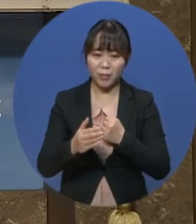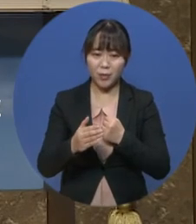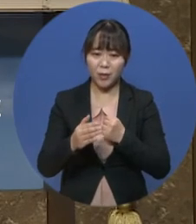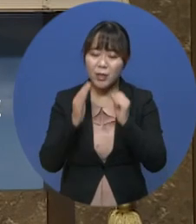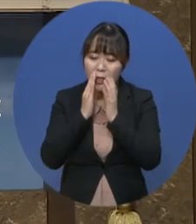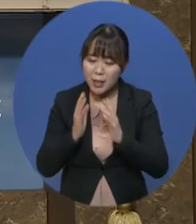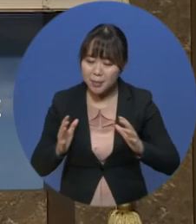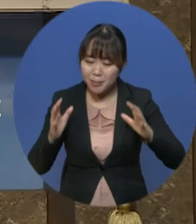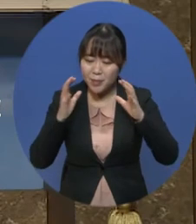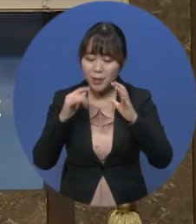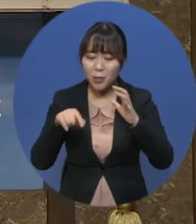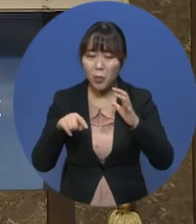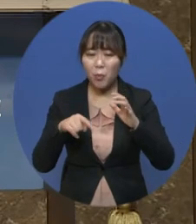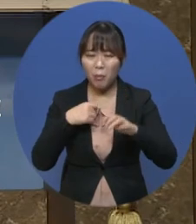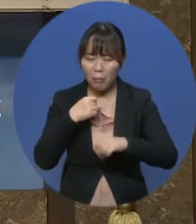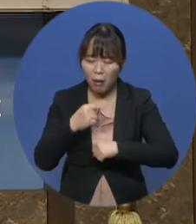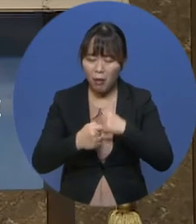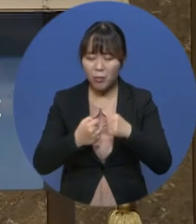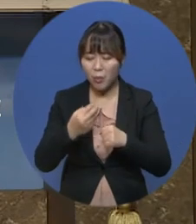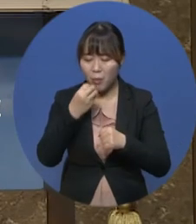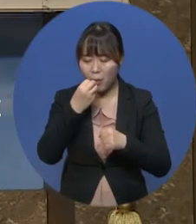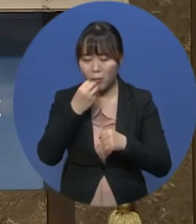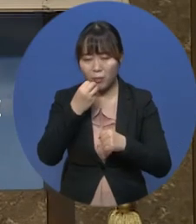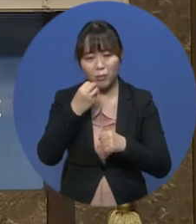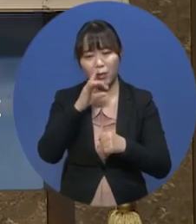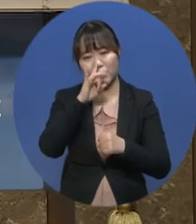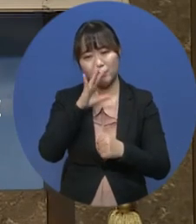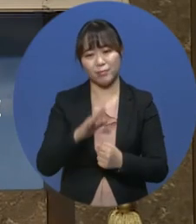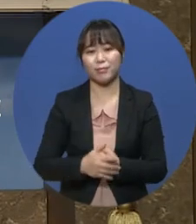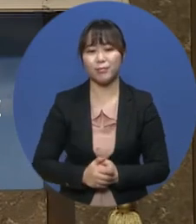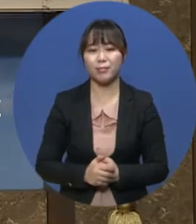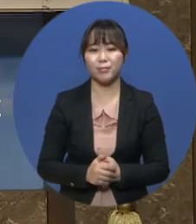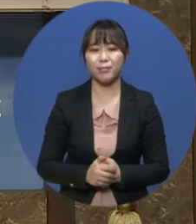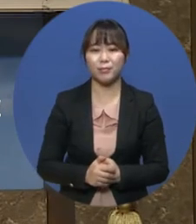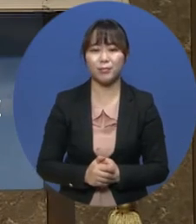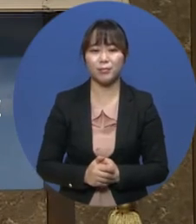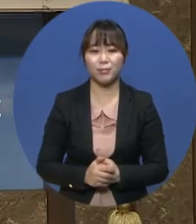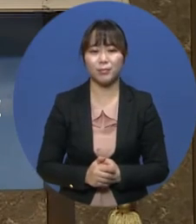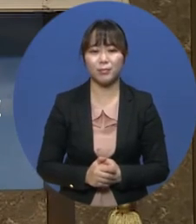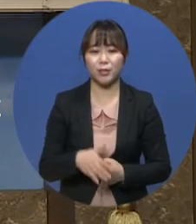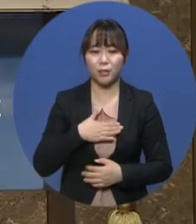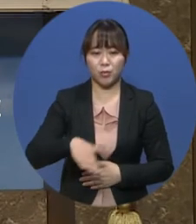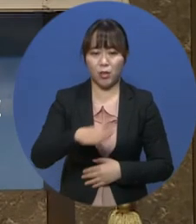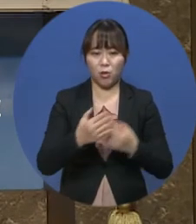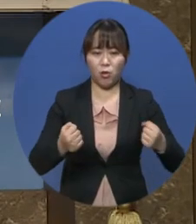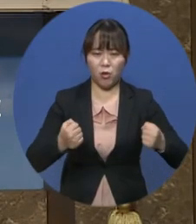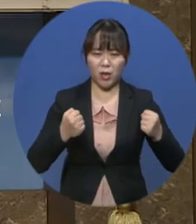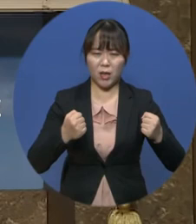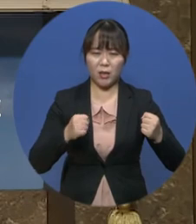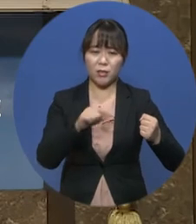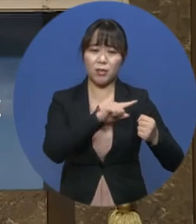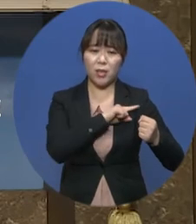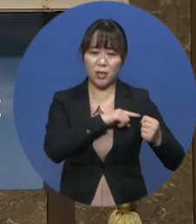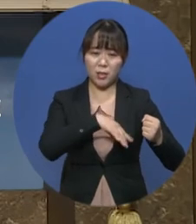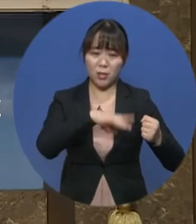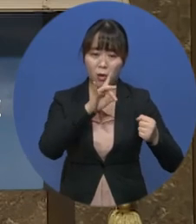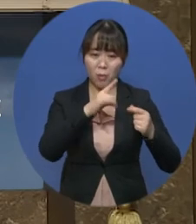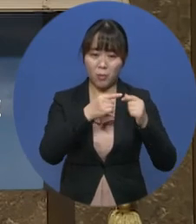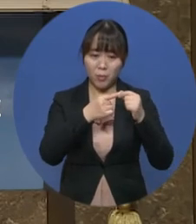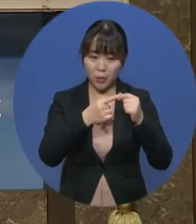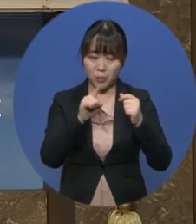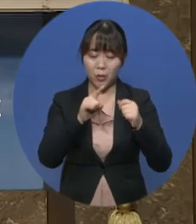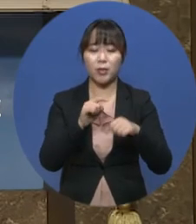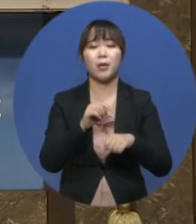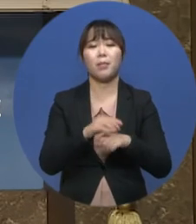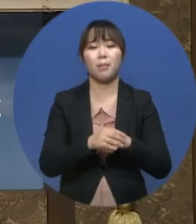김치도 마음대로 볼 수 없습니다 우리의 건강에 첫 번째 관문 바로